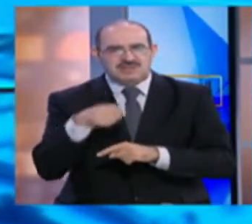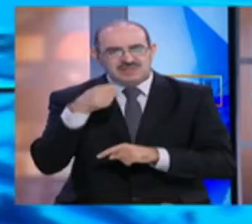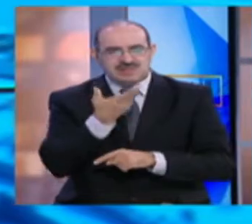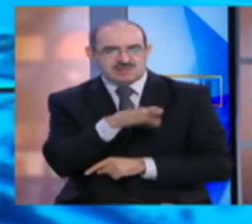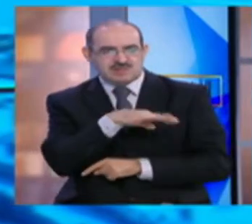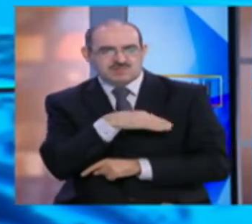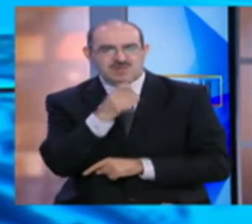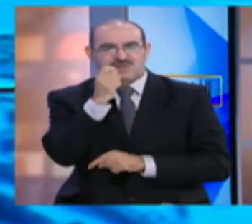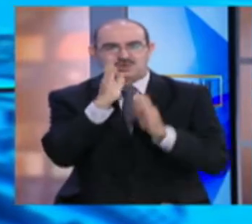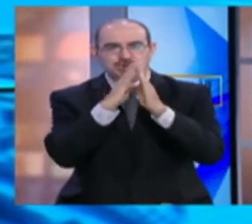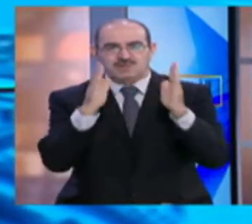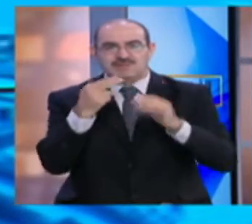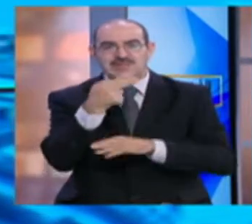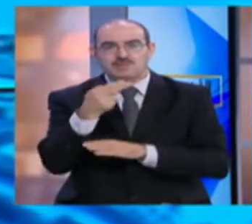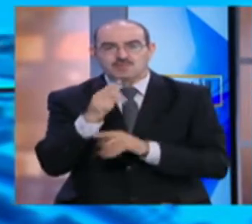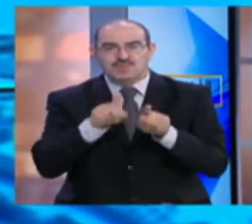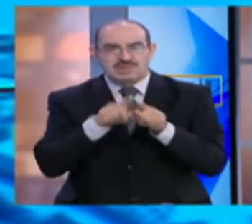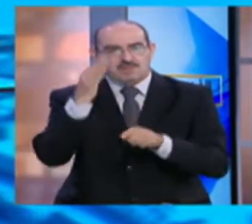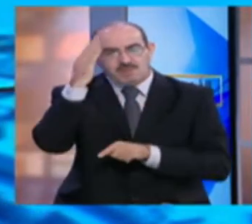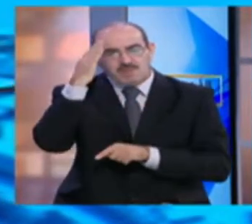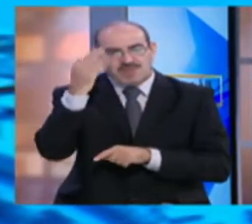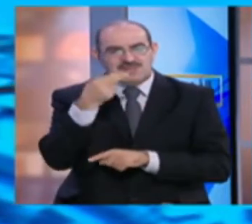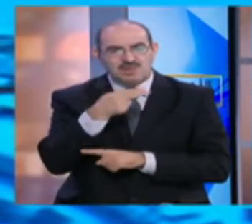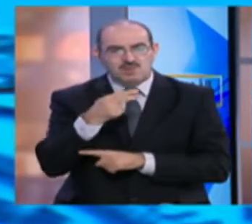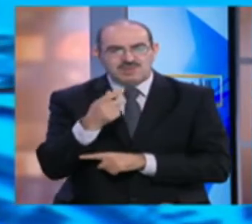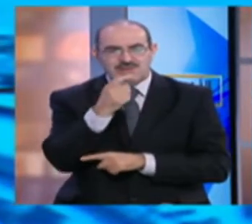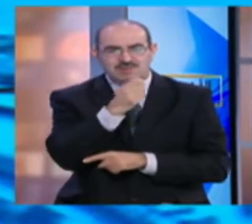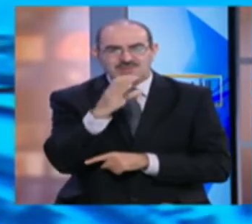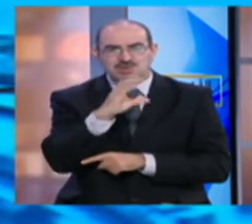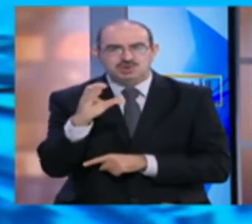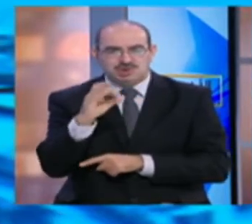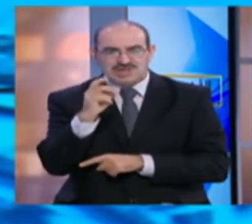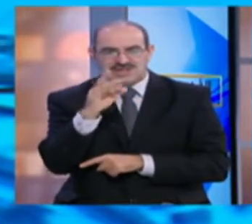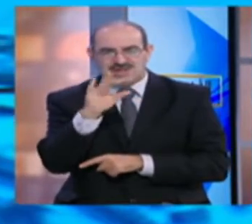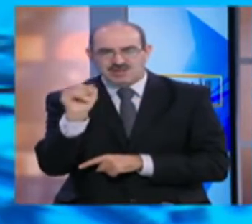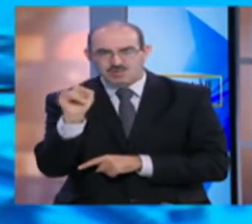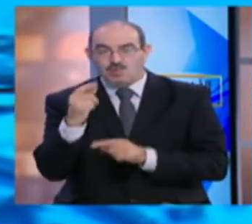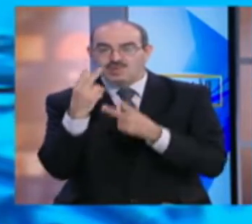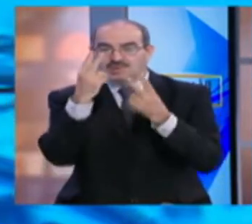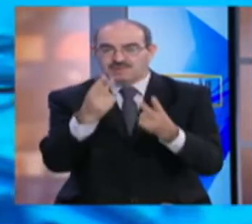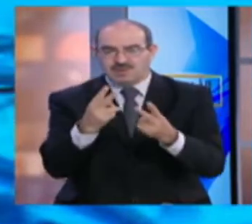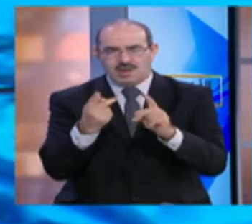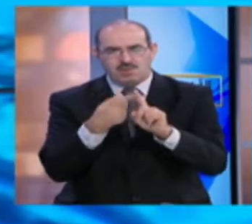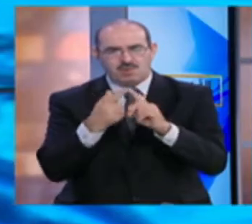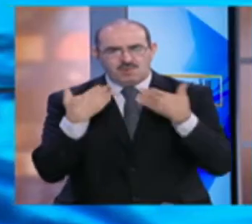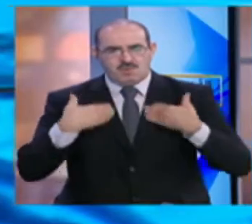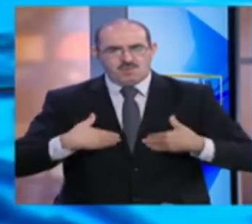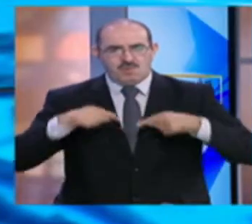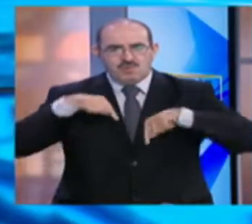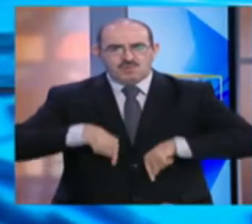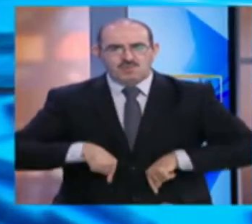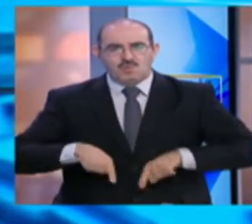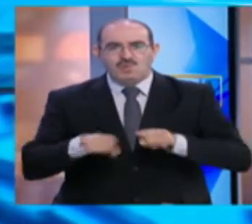المكلف بالأرشيف الوطني والذاكرة الوطنية عبد المجيد الشيخي وبحضور عدد من أعضاء